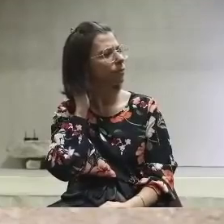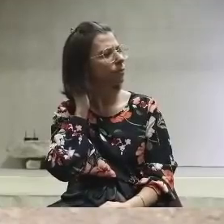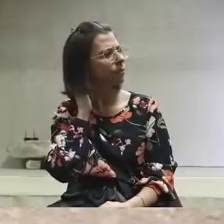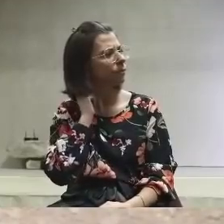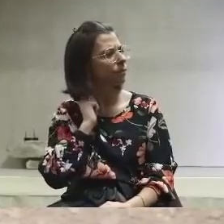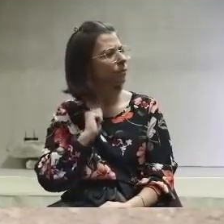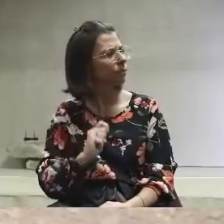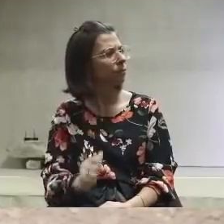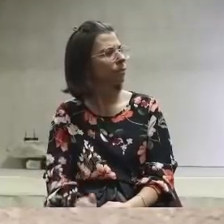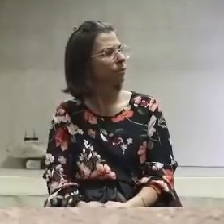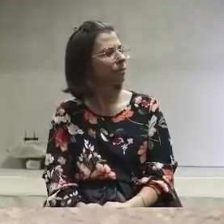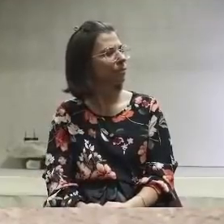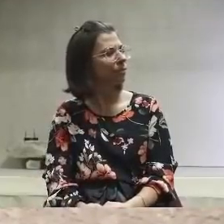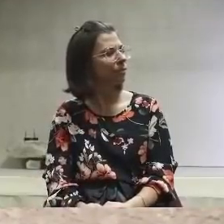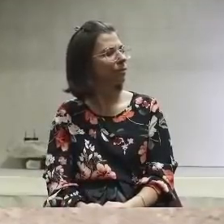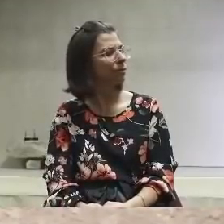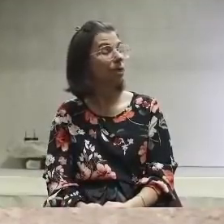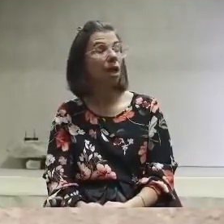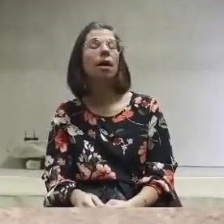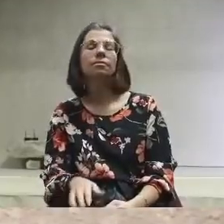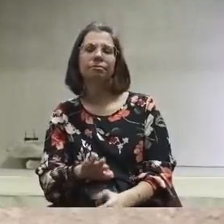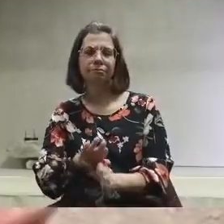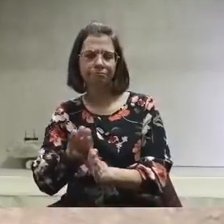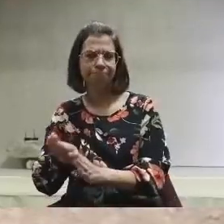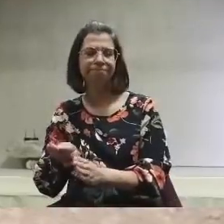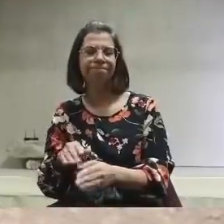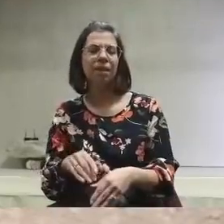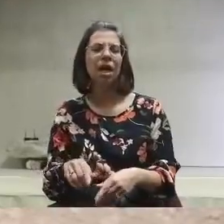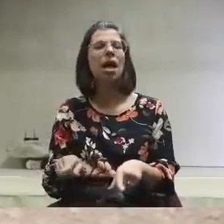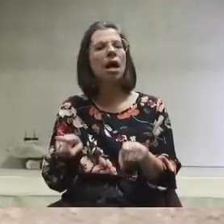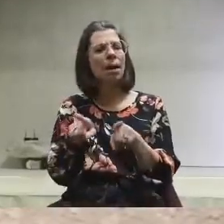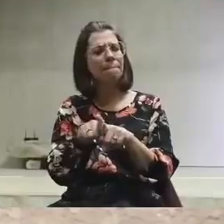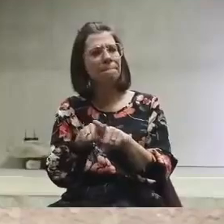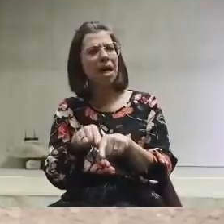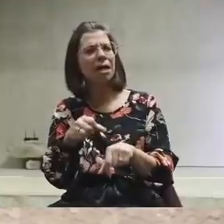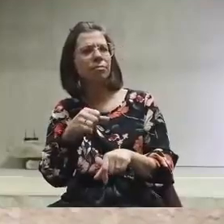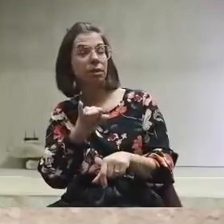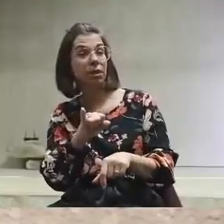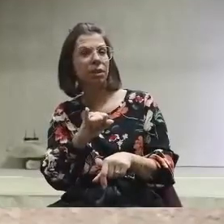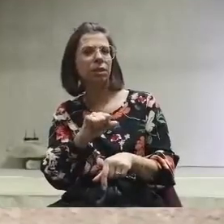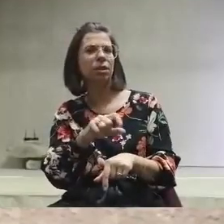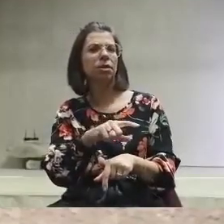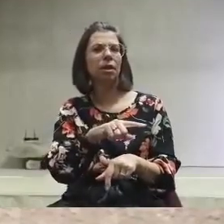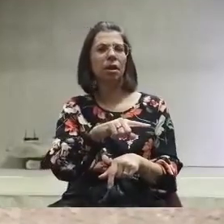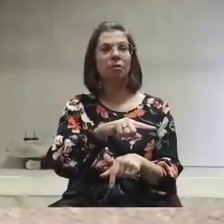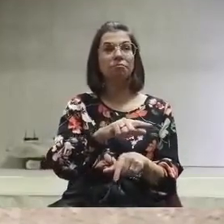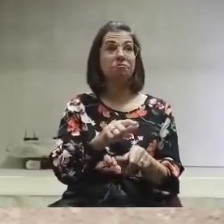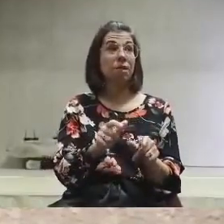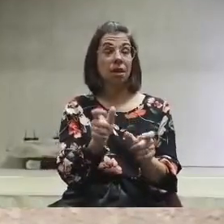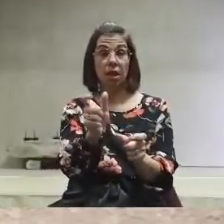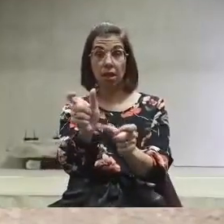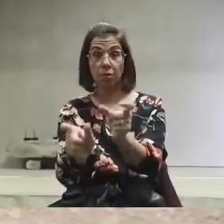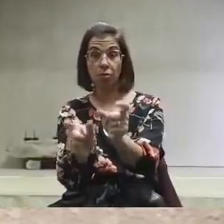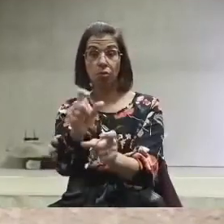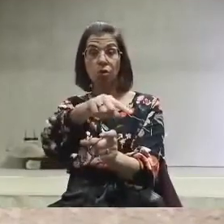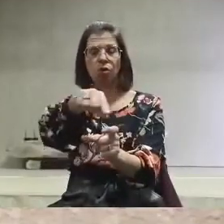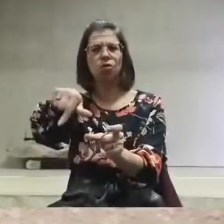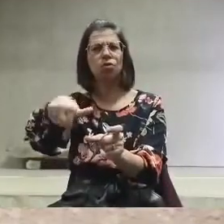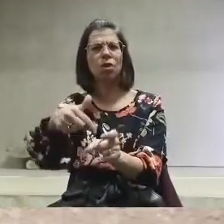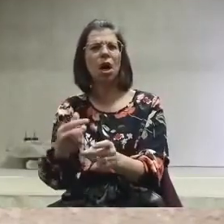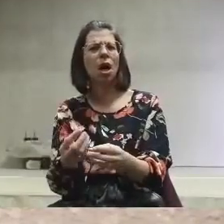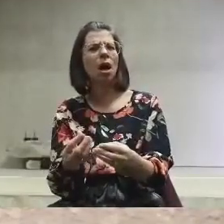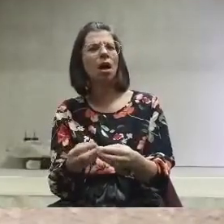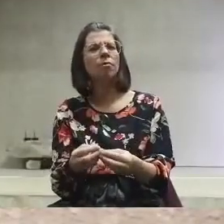sont perdus, ils sont tourmentés, ils sont angoissés, alors qu'ils sont là, acculés,